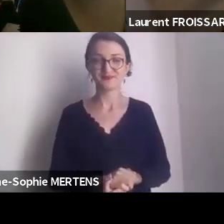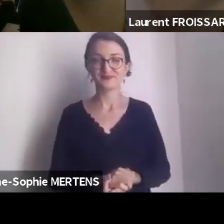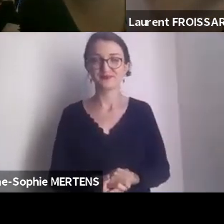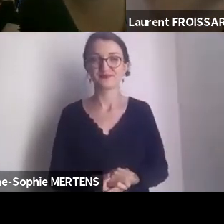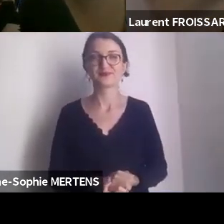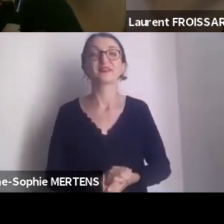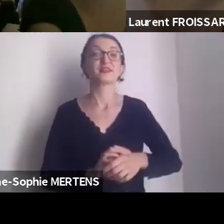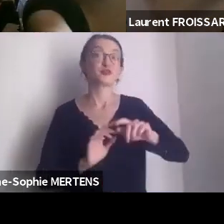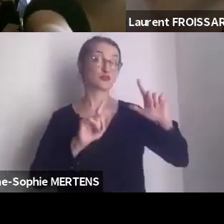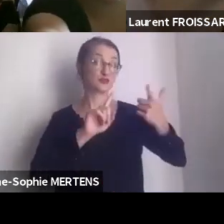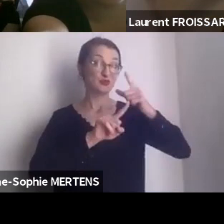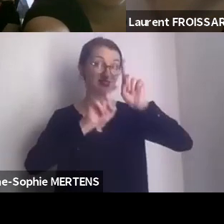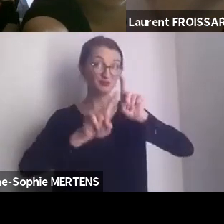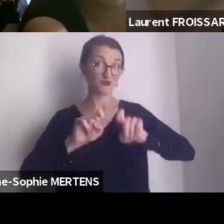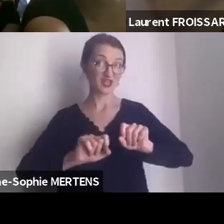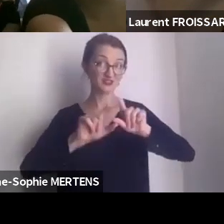je vous lance le deuxième sondage